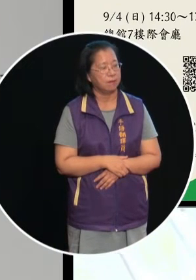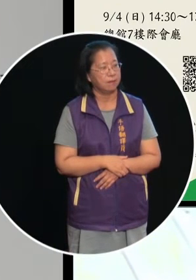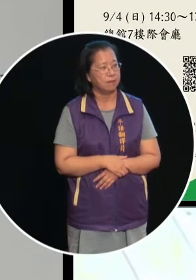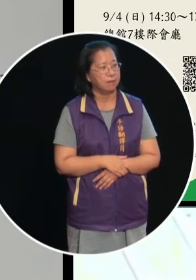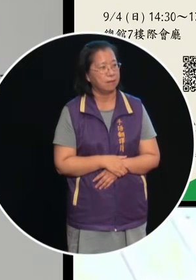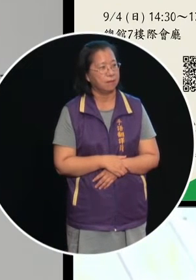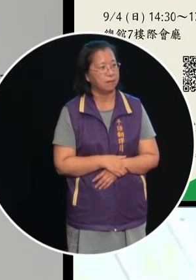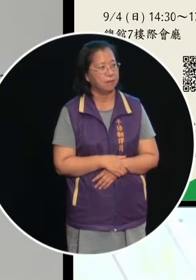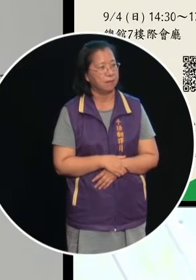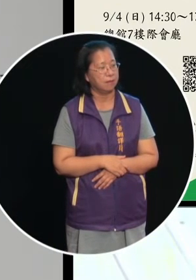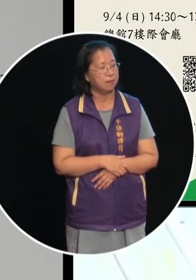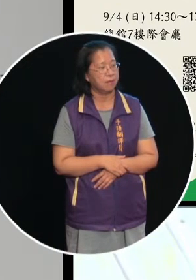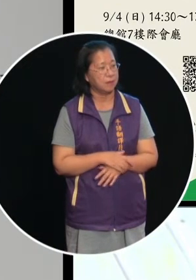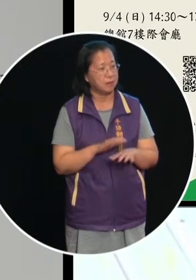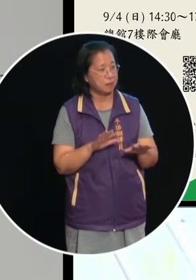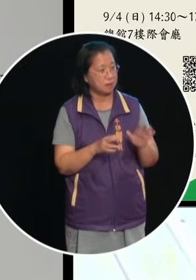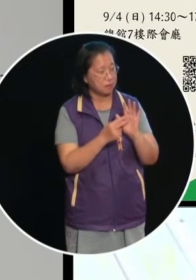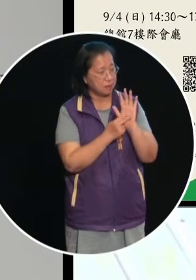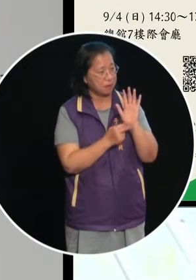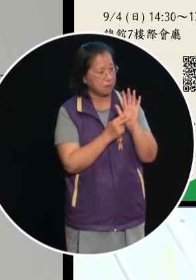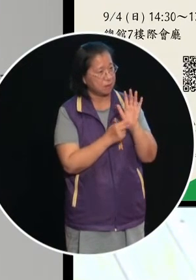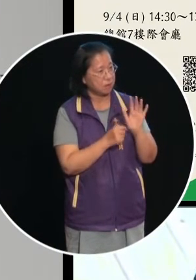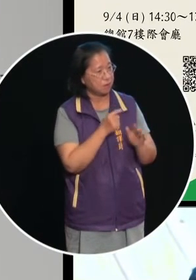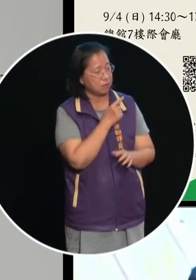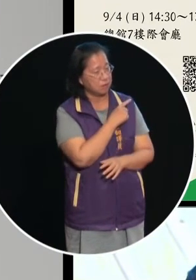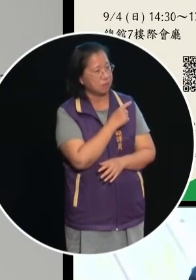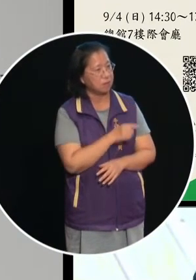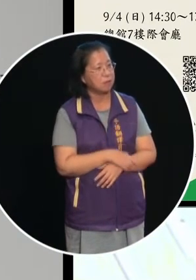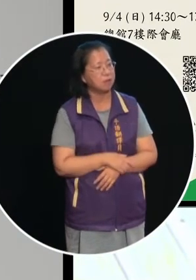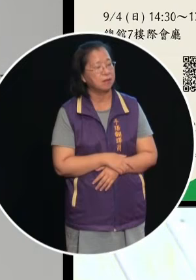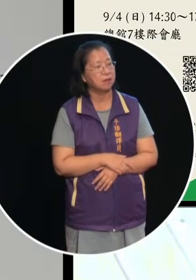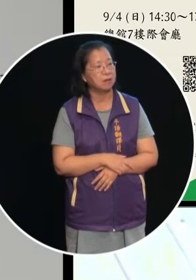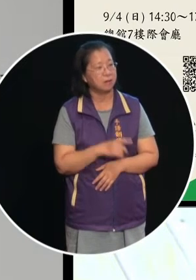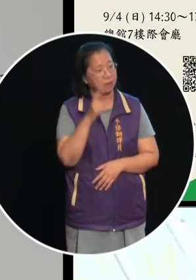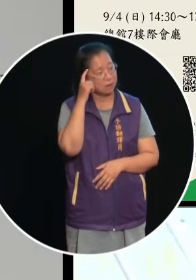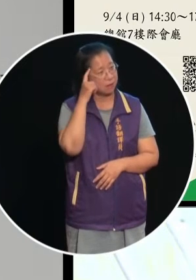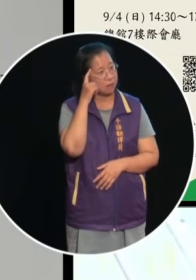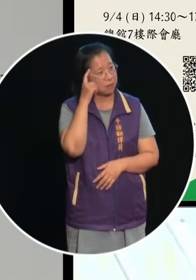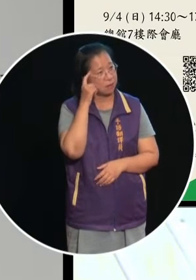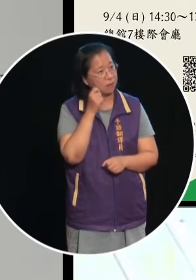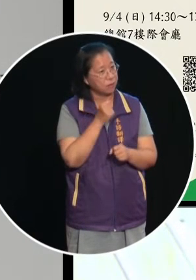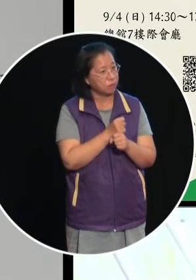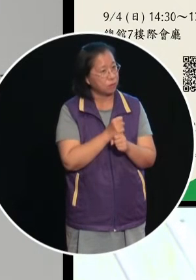有一些政治因素就没办法公开做的事情也可以做